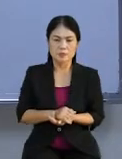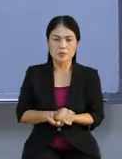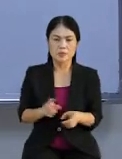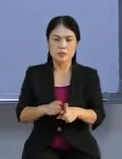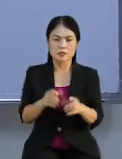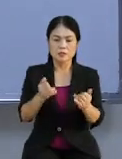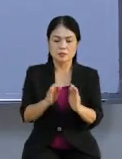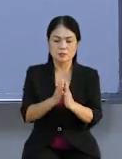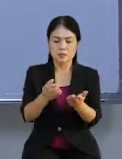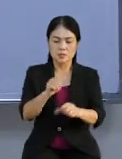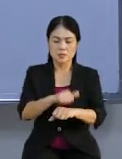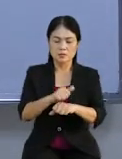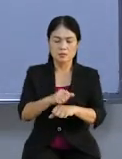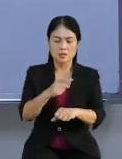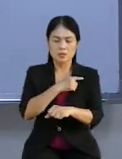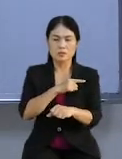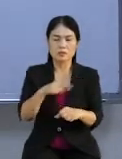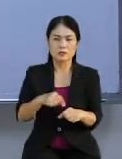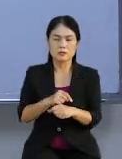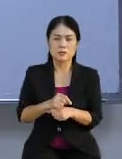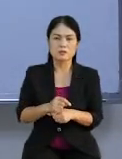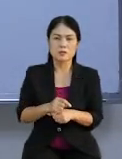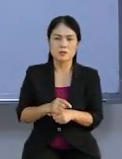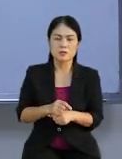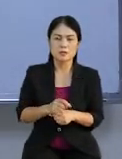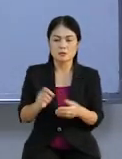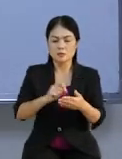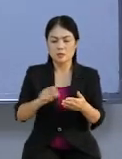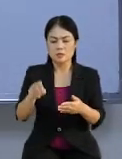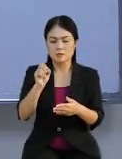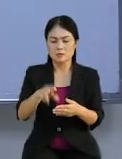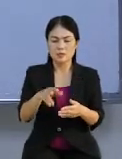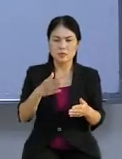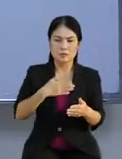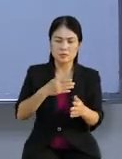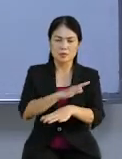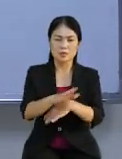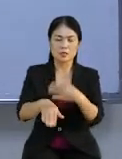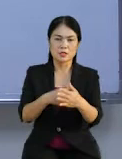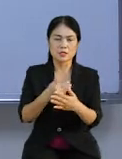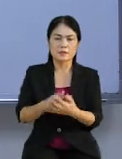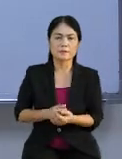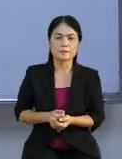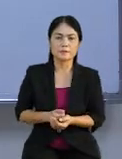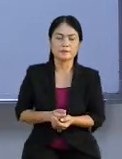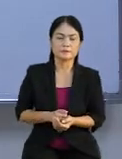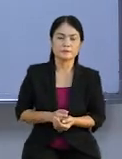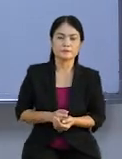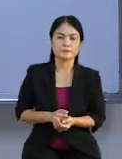chứ nè dân dụng sắp hỏi cách cạp tê hỏi bằng bạn một cái đầm rơi cho mùi lục rú đang ở khỉa